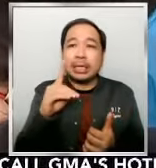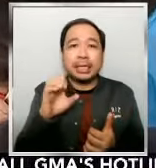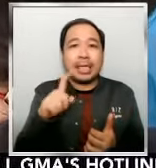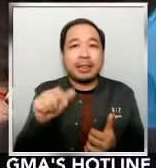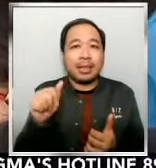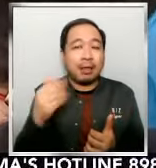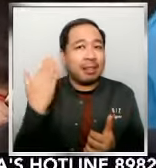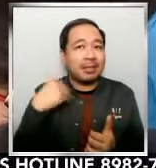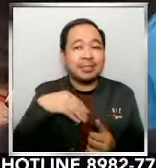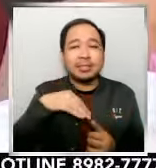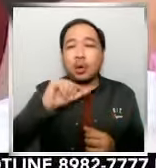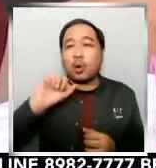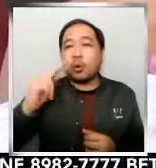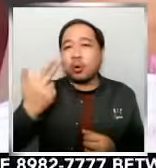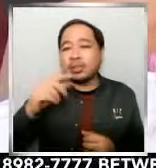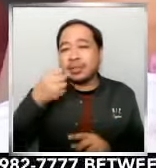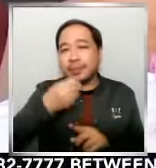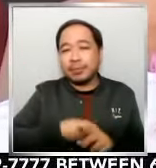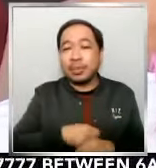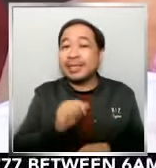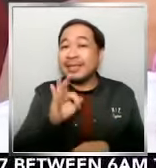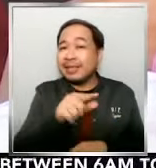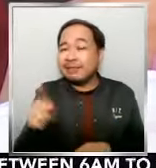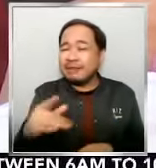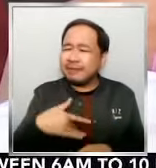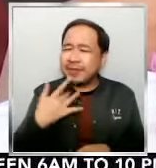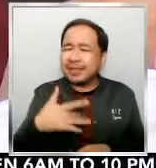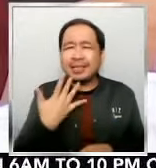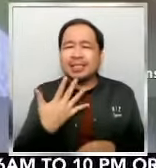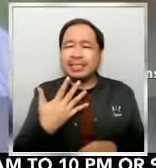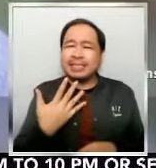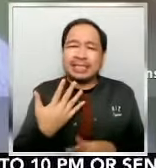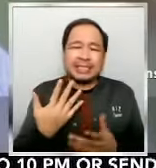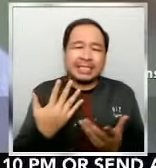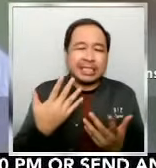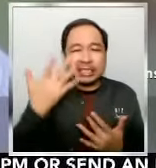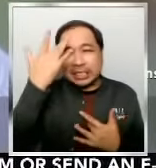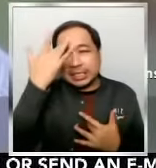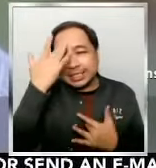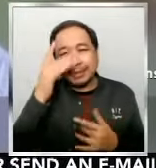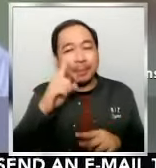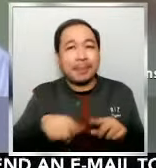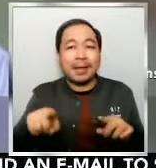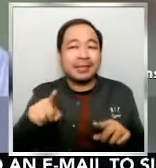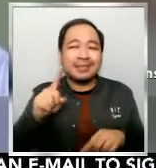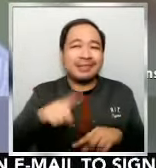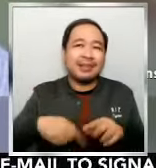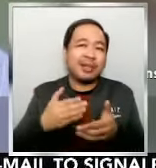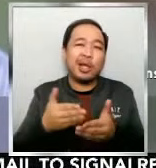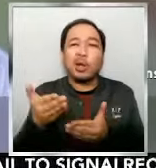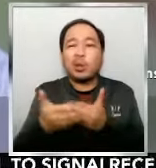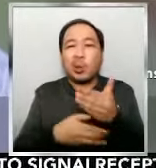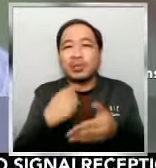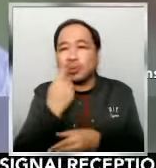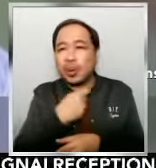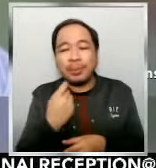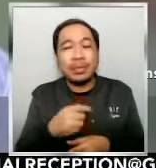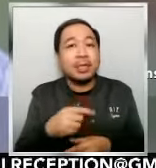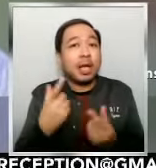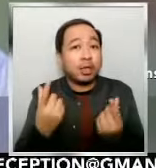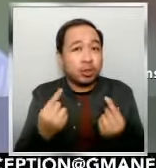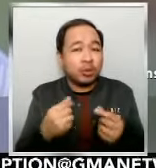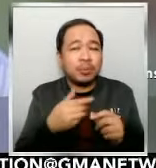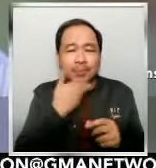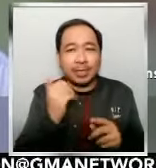kung sakaling may nararamdaman pero di makapagpa-swab test. If you really can't get a test but you have symptoms, just isolate for 10